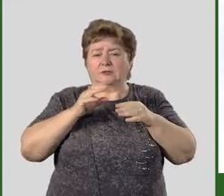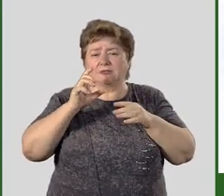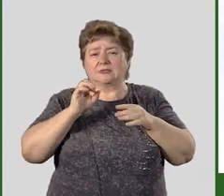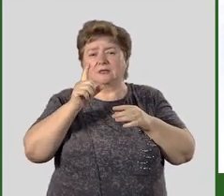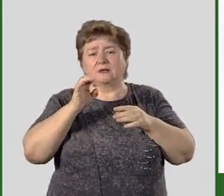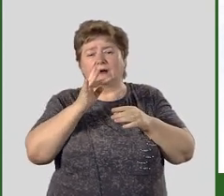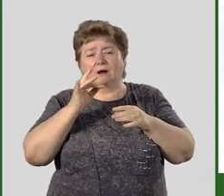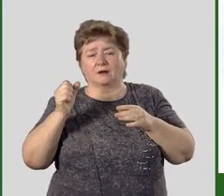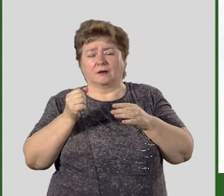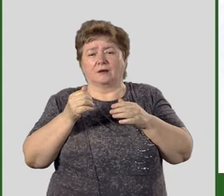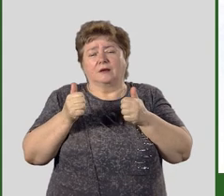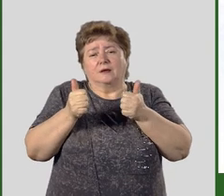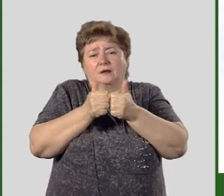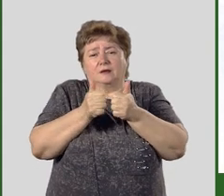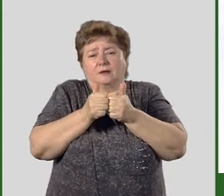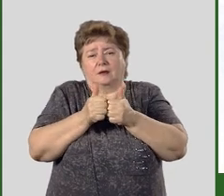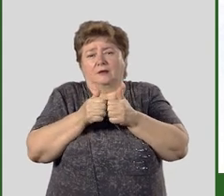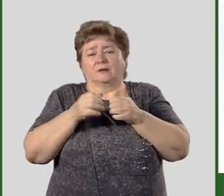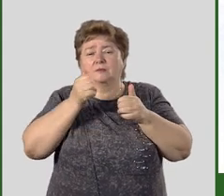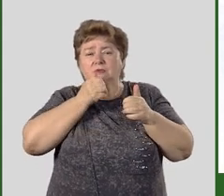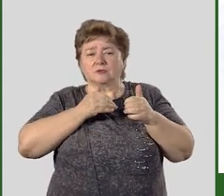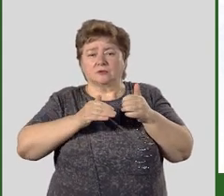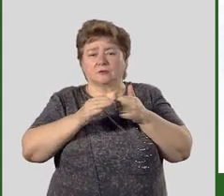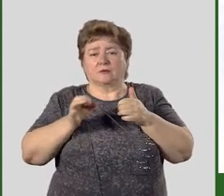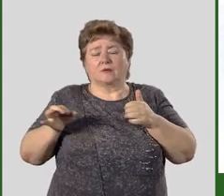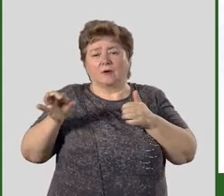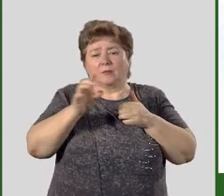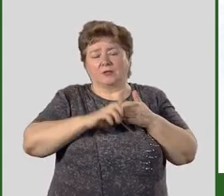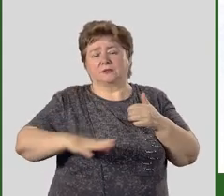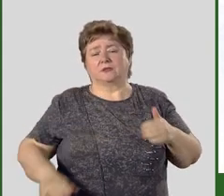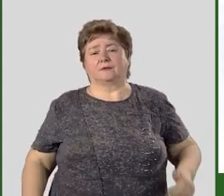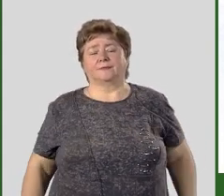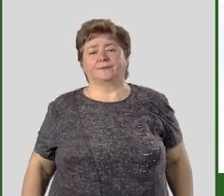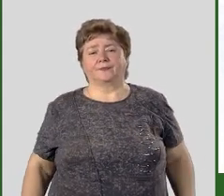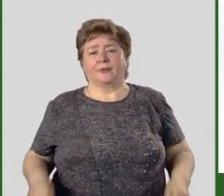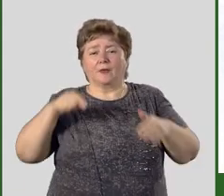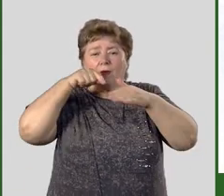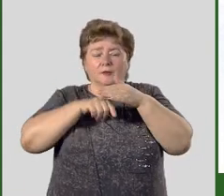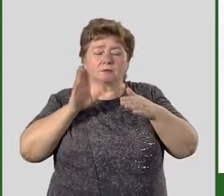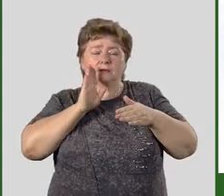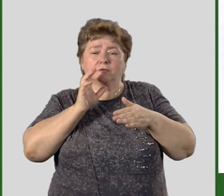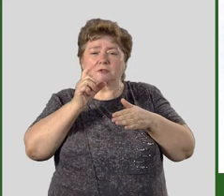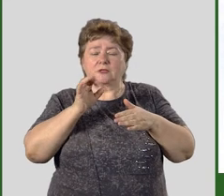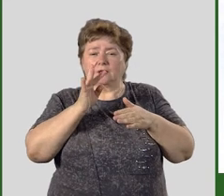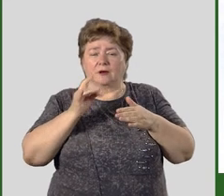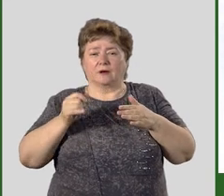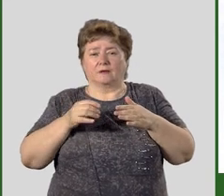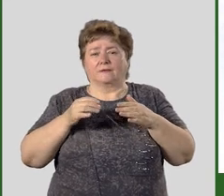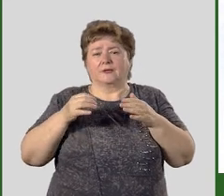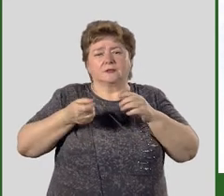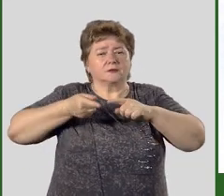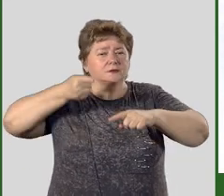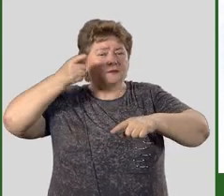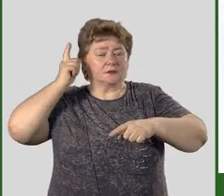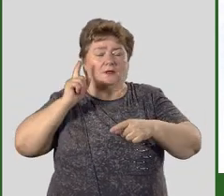Сахаре и прилегающих к ней с юга областях. подземные воды Сахары